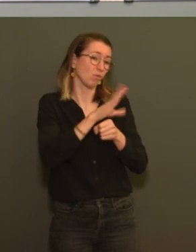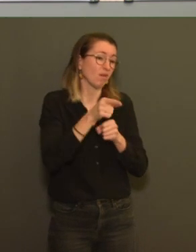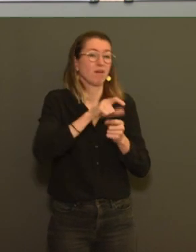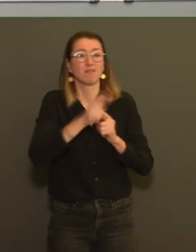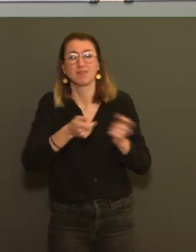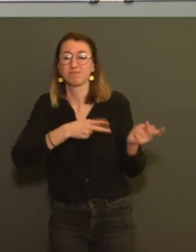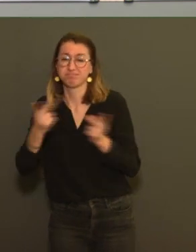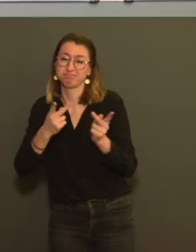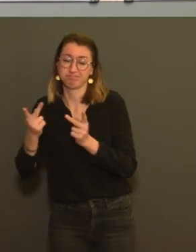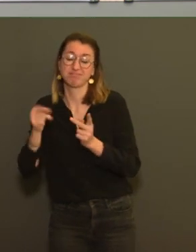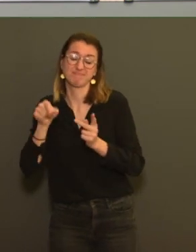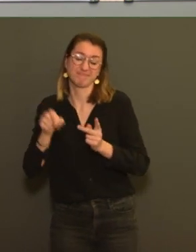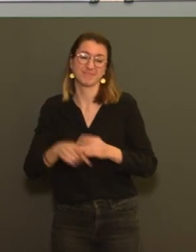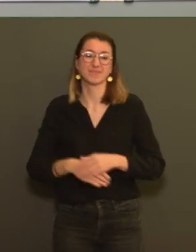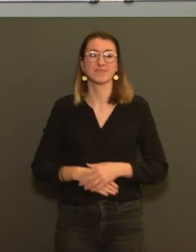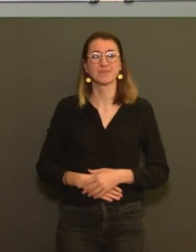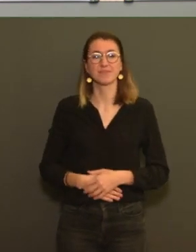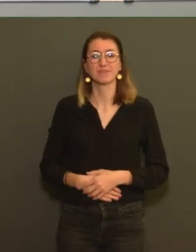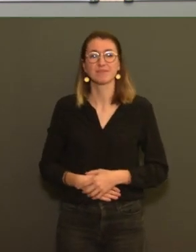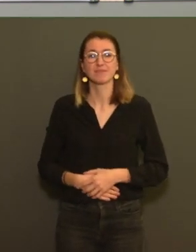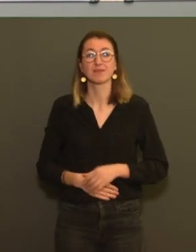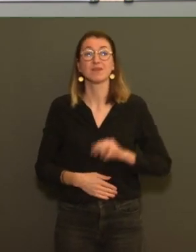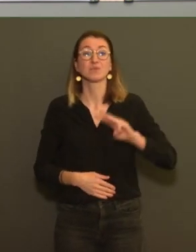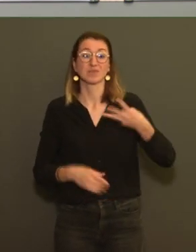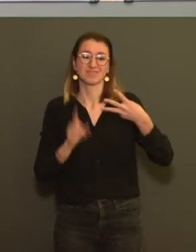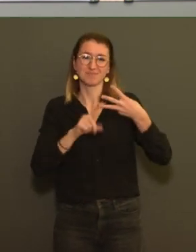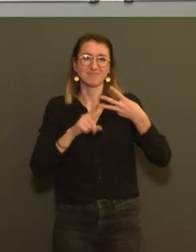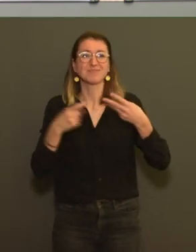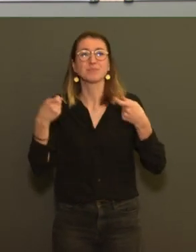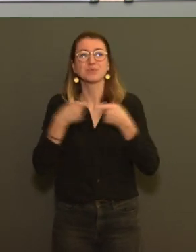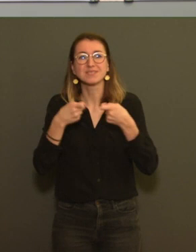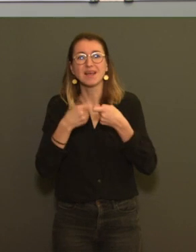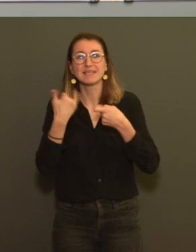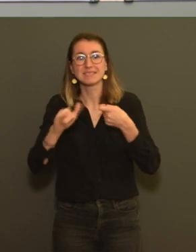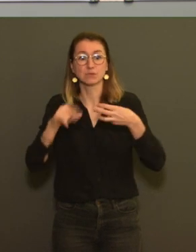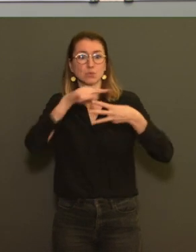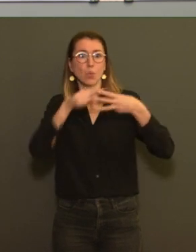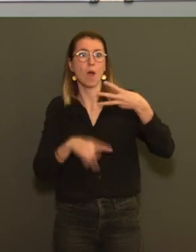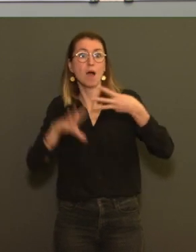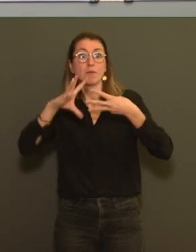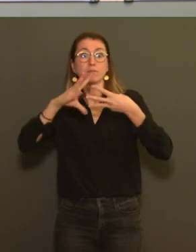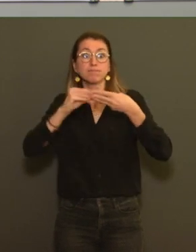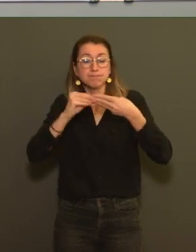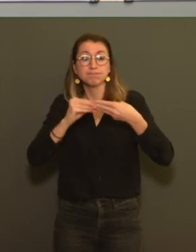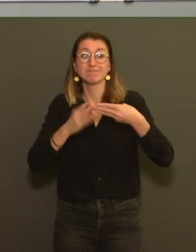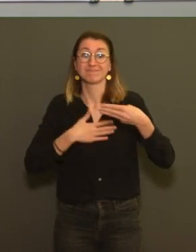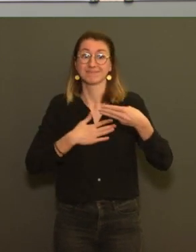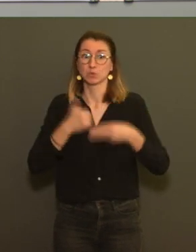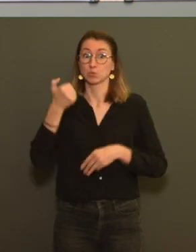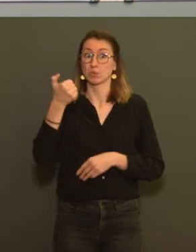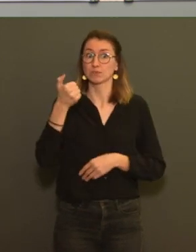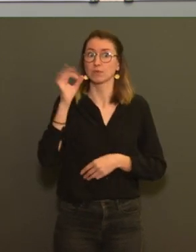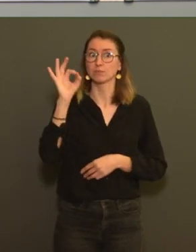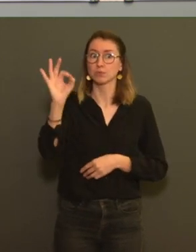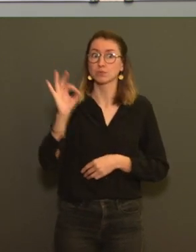on y adjoint la région de Bruxelles-Capitale, ces 3 provinces sont responsables de pratiquement 60%